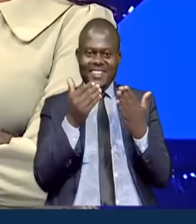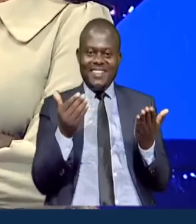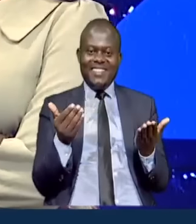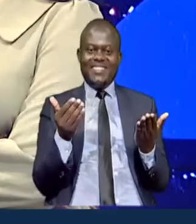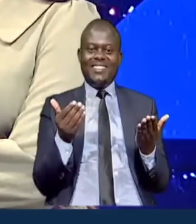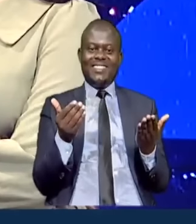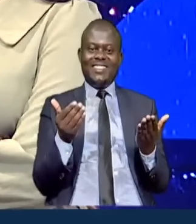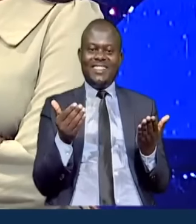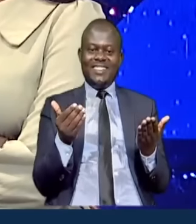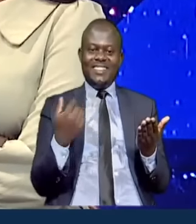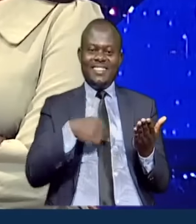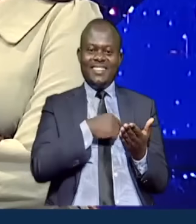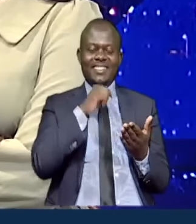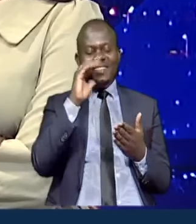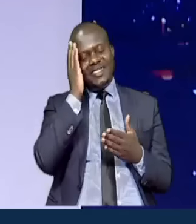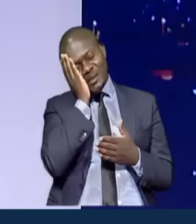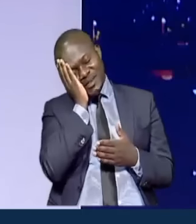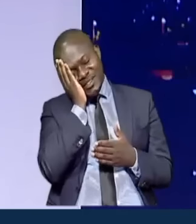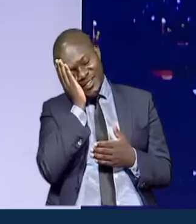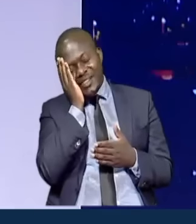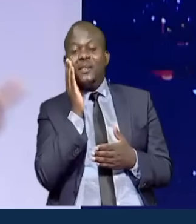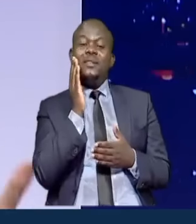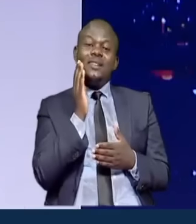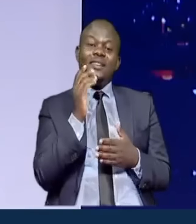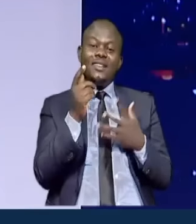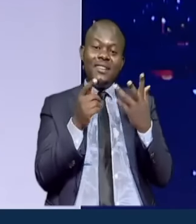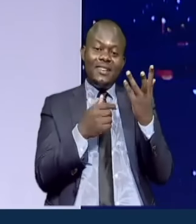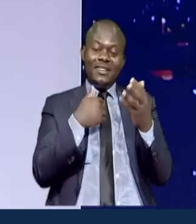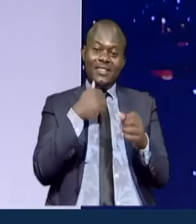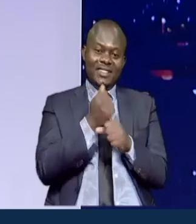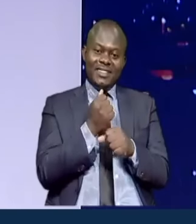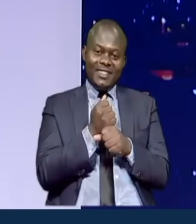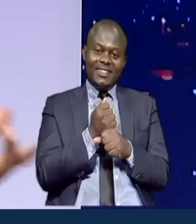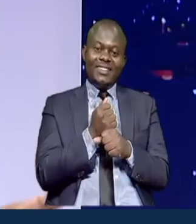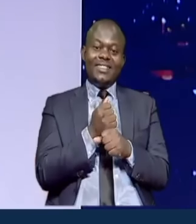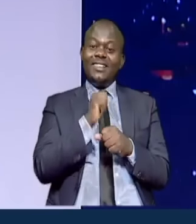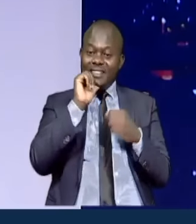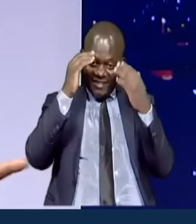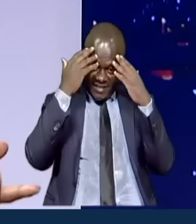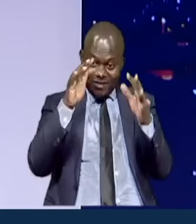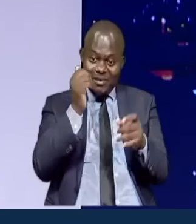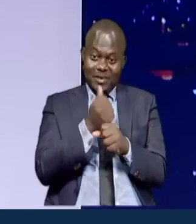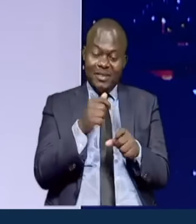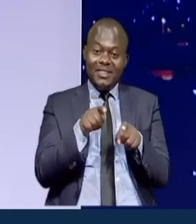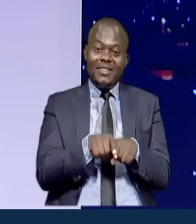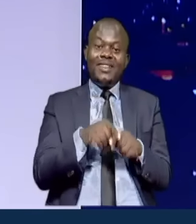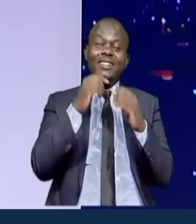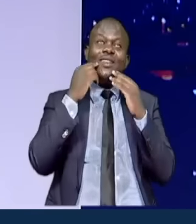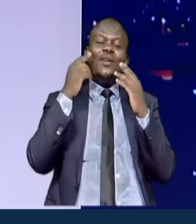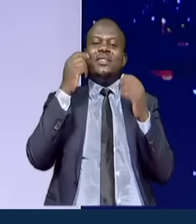nyine urumva wese nzira imeze neza wabyuka ukibwa ko hari nk'ibintu byinshi ufite gukora ntabwo umenye ko wabikoze ni nko kwayura